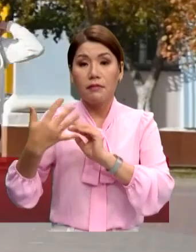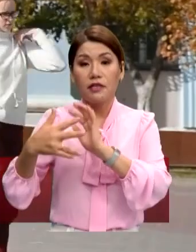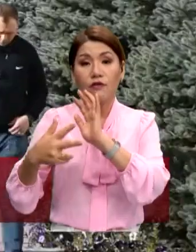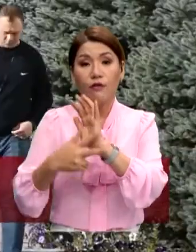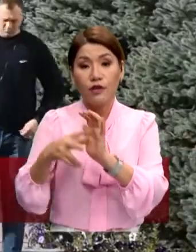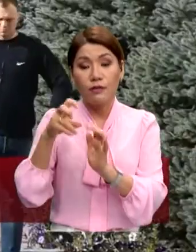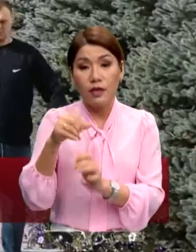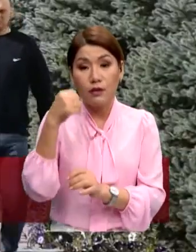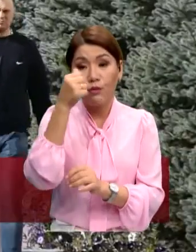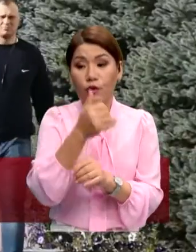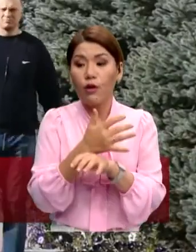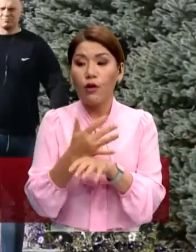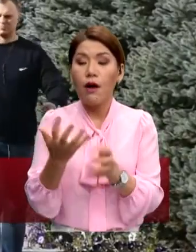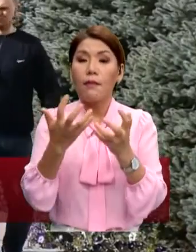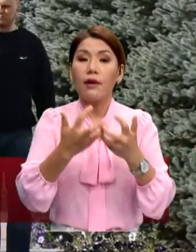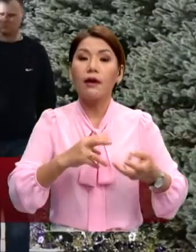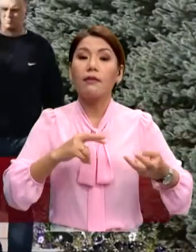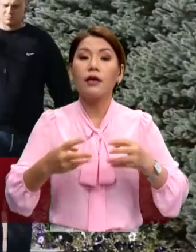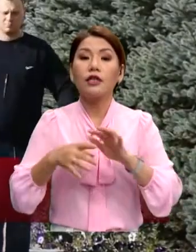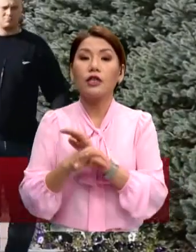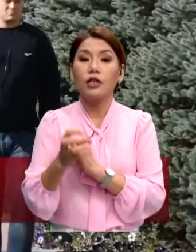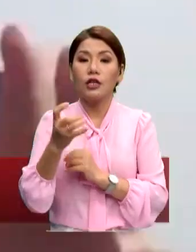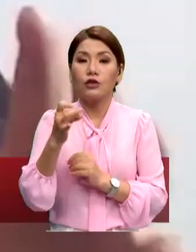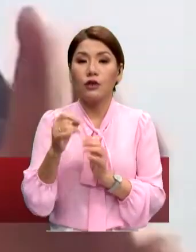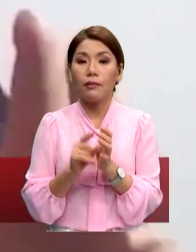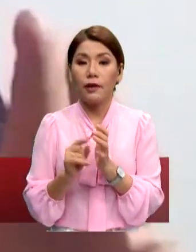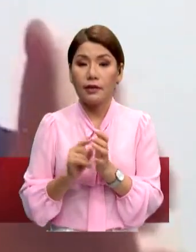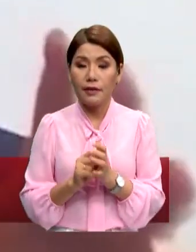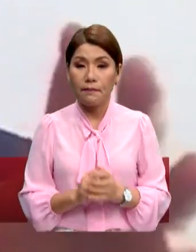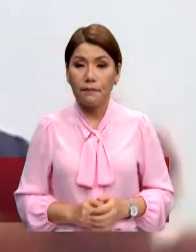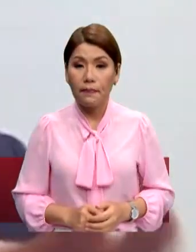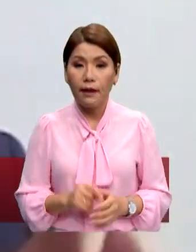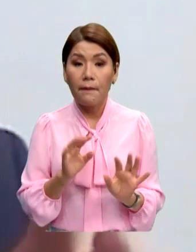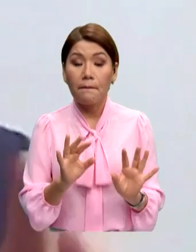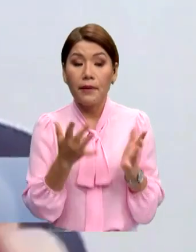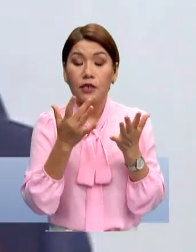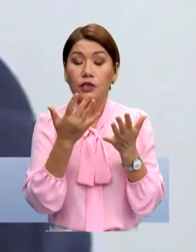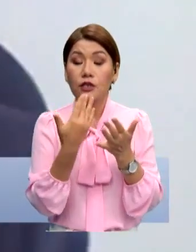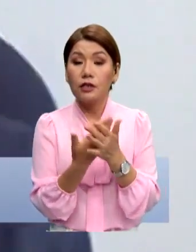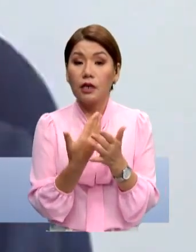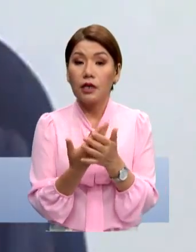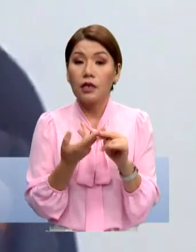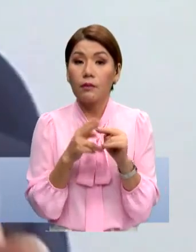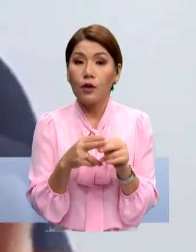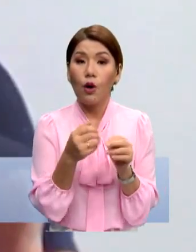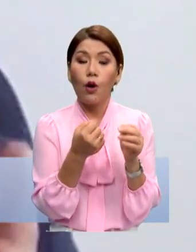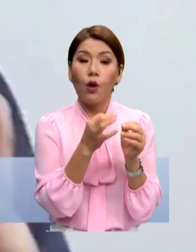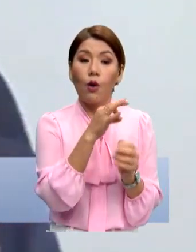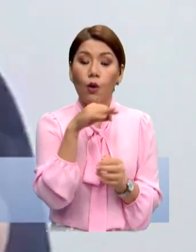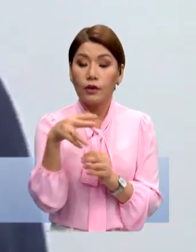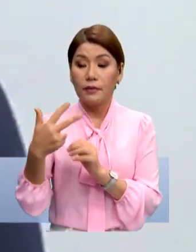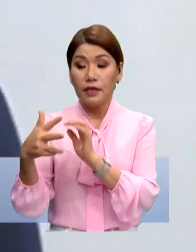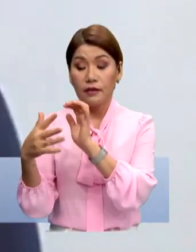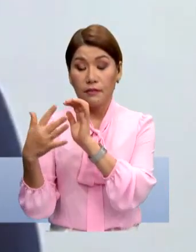лет требовался бы пересчет методик расчета пенсии. Получилась бы ситуация такая, что от